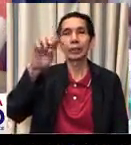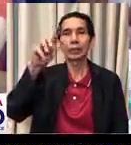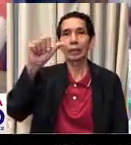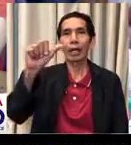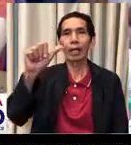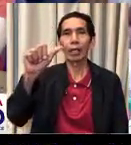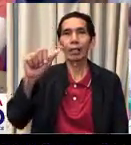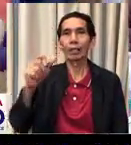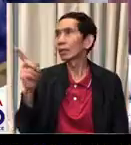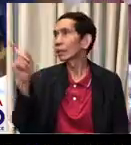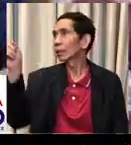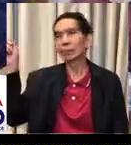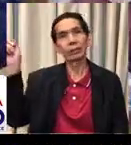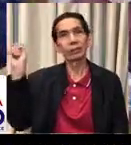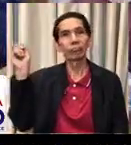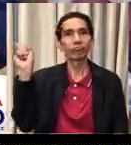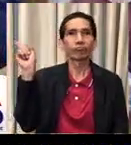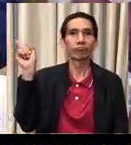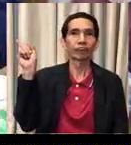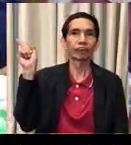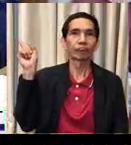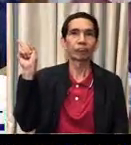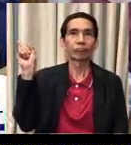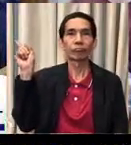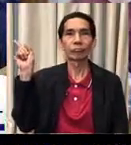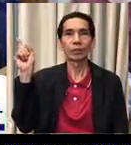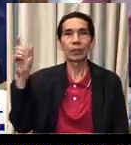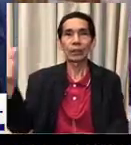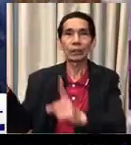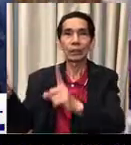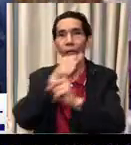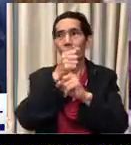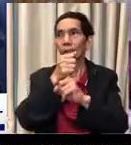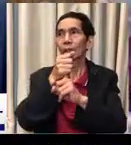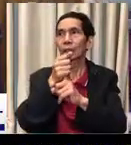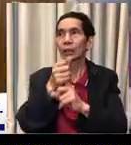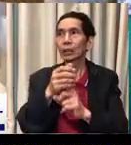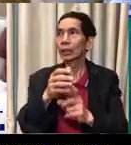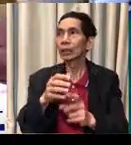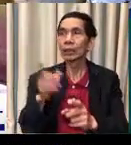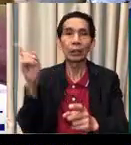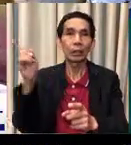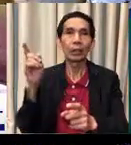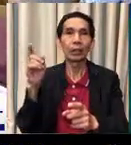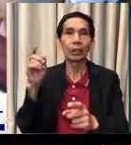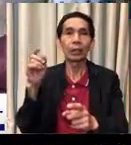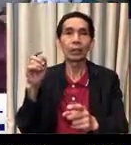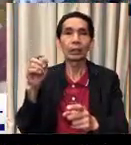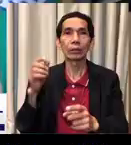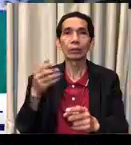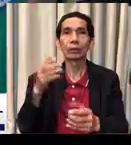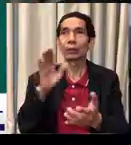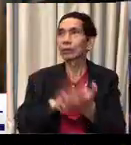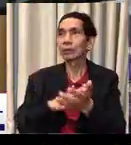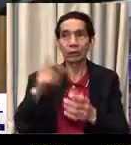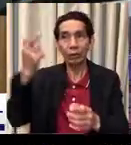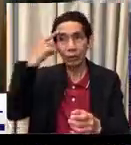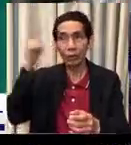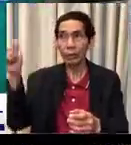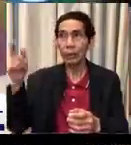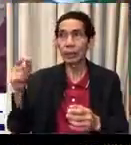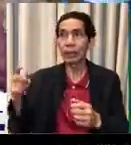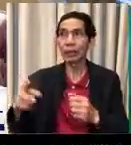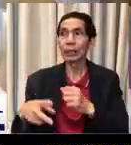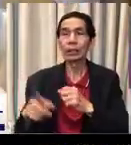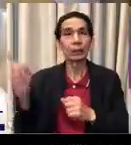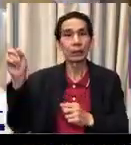Mamaya yan. Ito naman yung nahuli natin dito. Ito ba yung ano? kalawatan sa gobyerno. Oh, maya-maya.